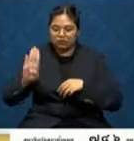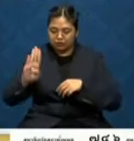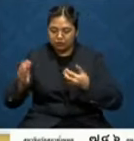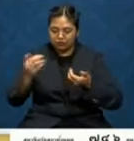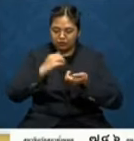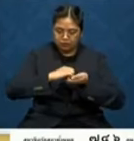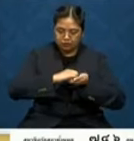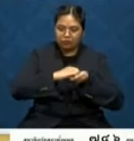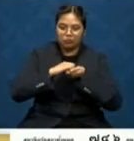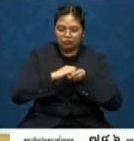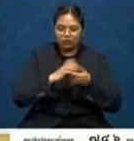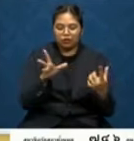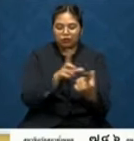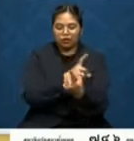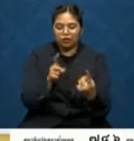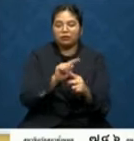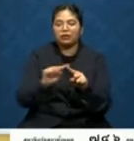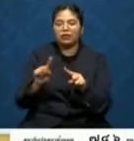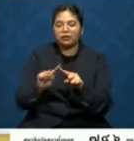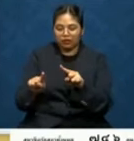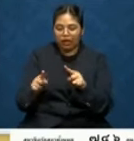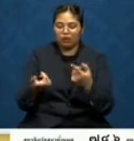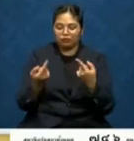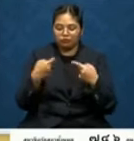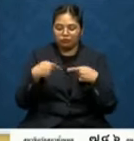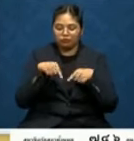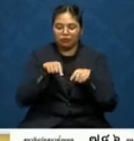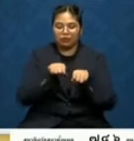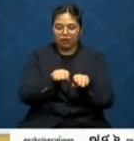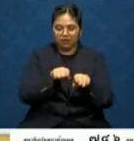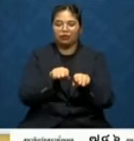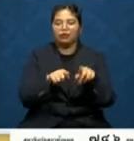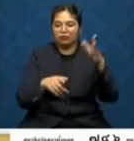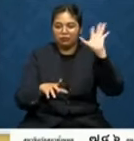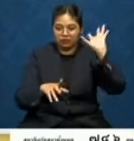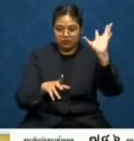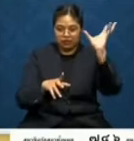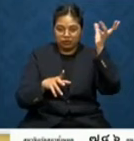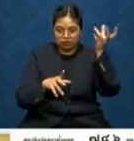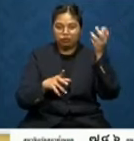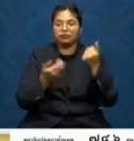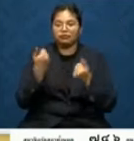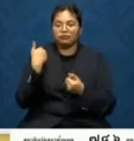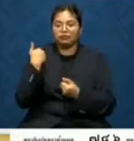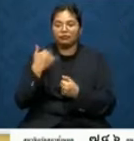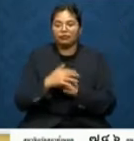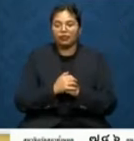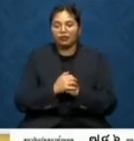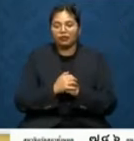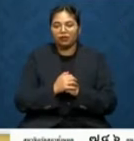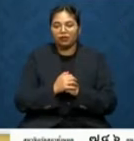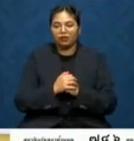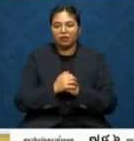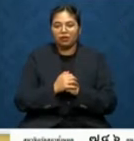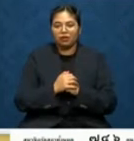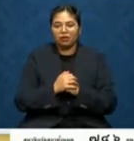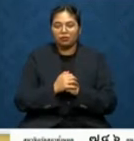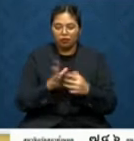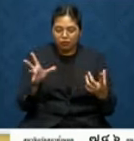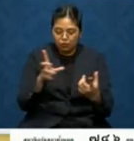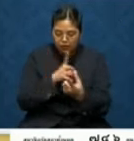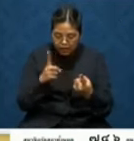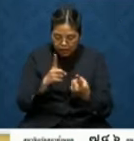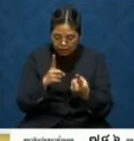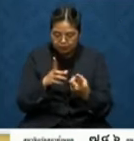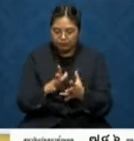ภูมิปัญญาทั้งหลายสอดคล้องกับแนวทางสากลเพราะว่าท้ายที่สุดแล้วจะต้องนำทุนทางวัฒนธรรมไปสู่สาก